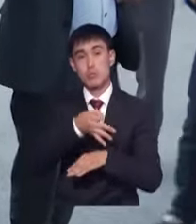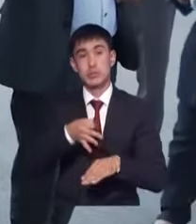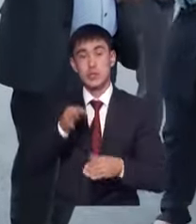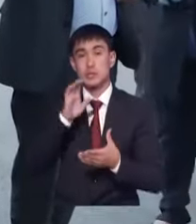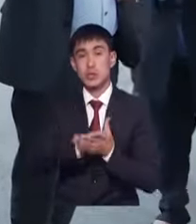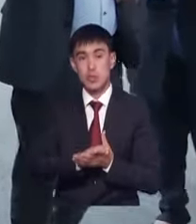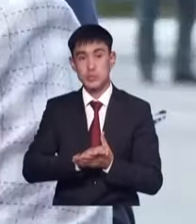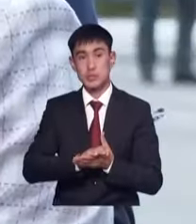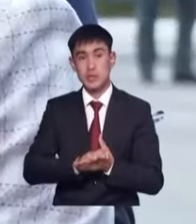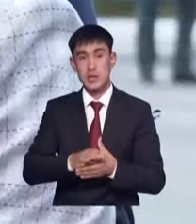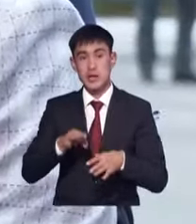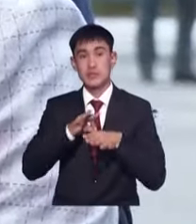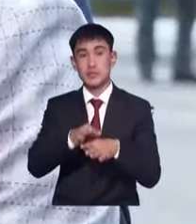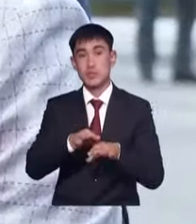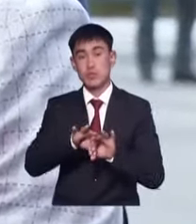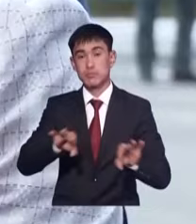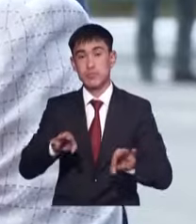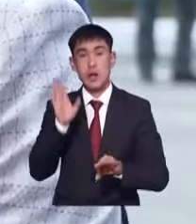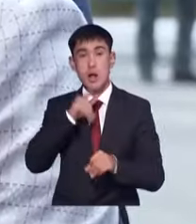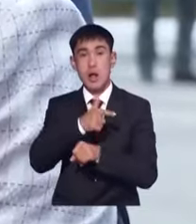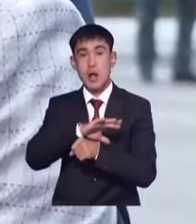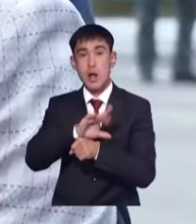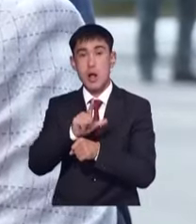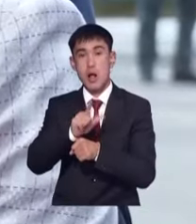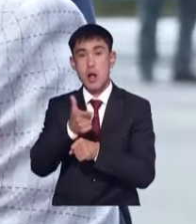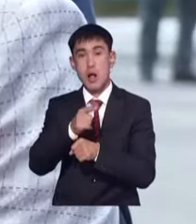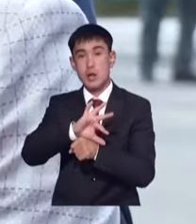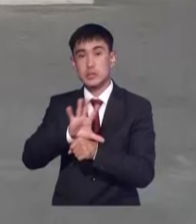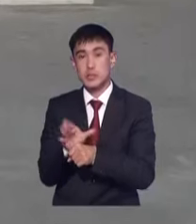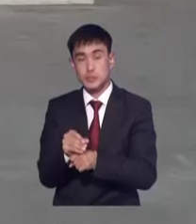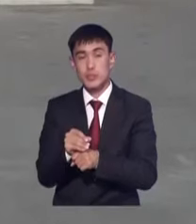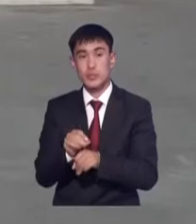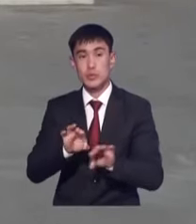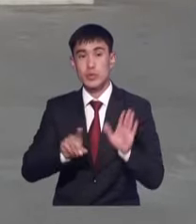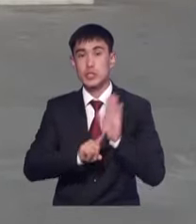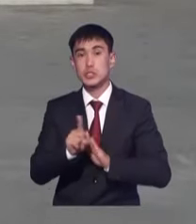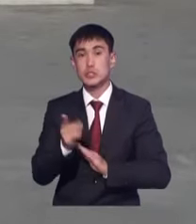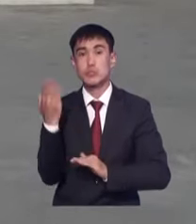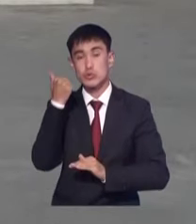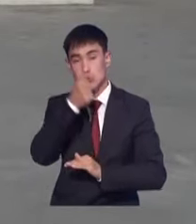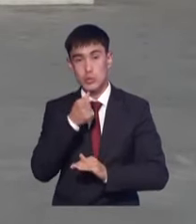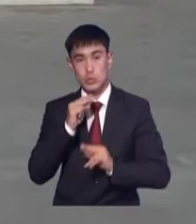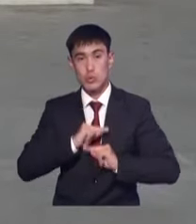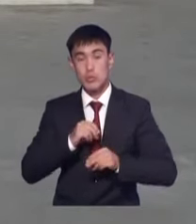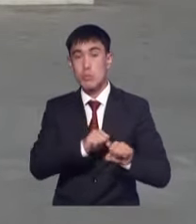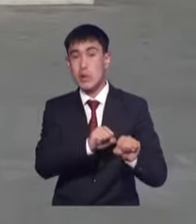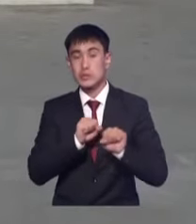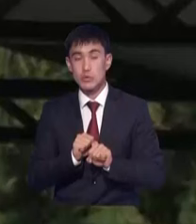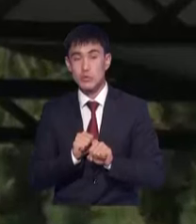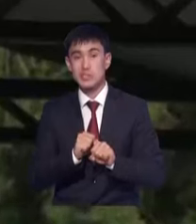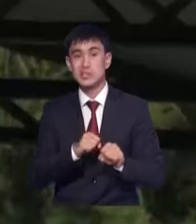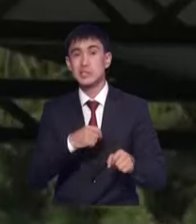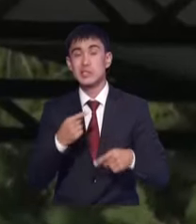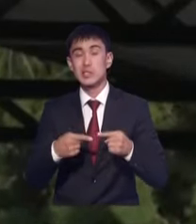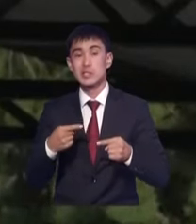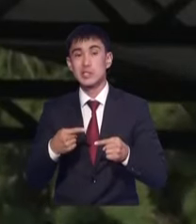с подводимым в село Тасхарасу газоснабжением, прокладка трубопровода которого начались в прошлом году. Работа была приостановлена из-за